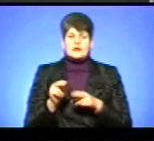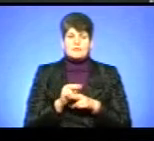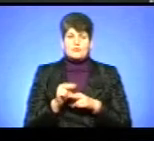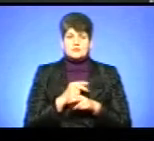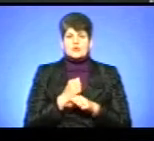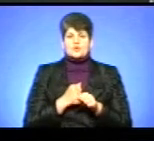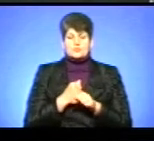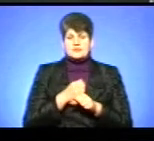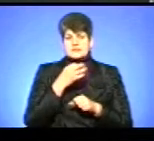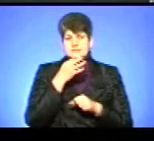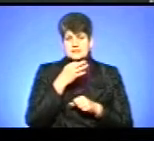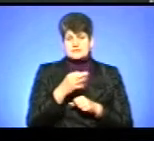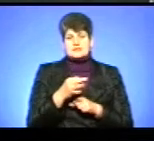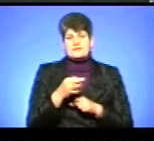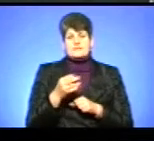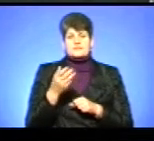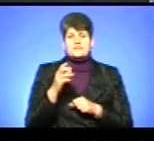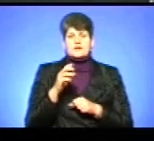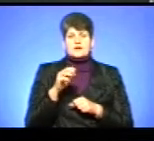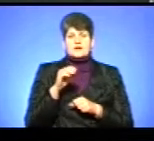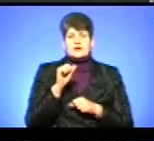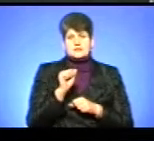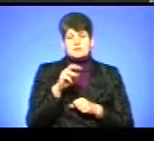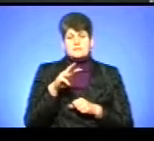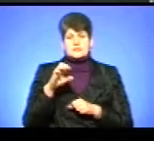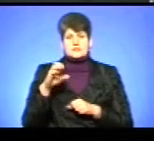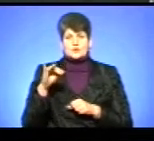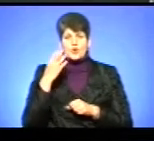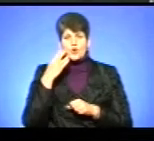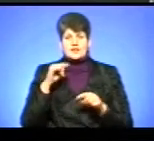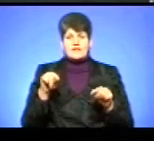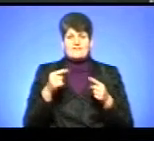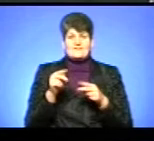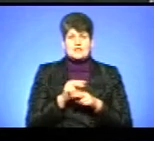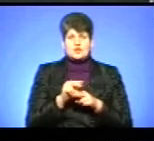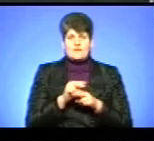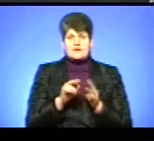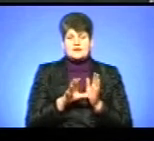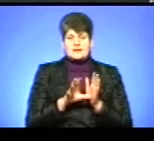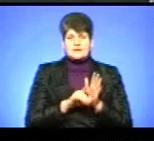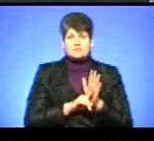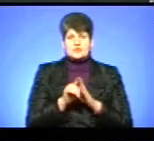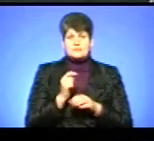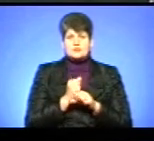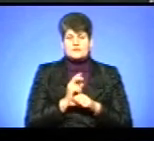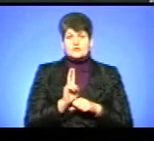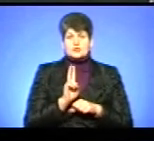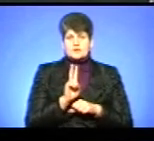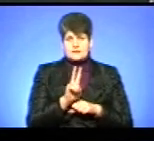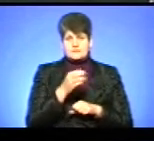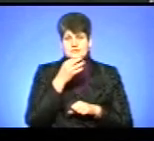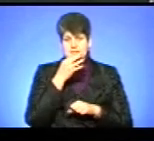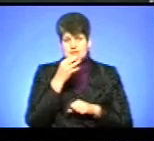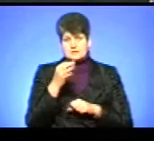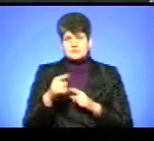директор комунального підприємства «Тернопільелектротранс» Андрій Мастюх. Коли відновлять електропостачання і запрацюють тролейбуси, ми повідомимо